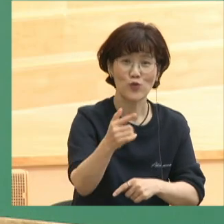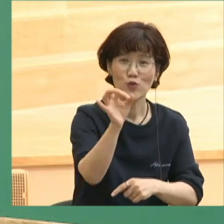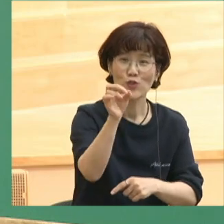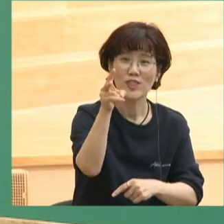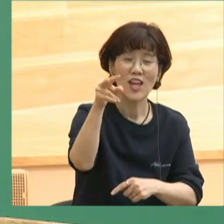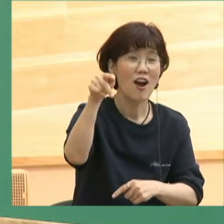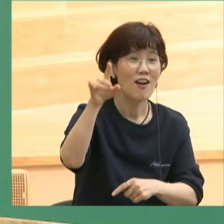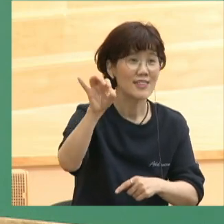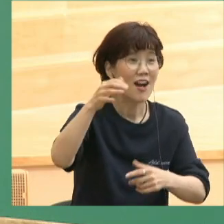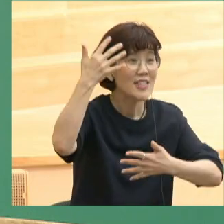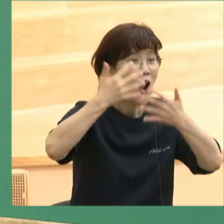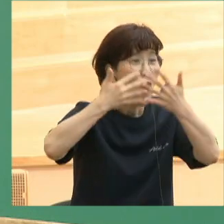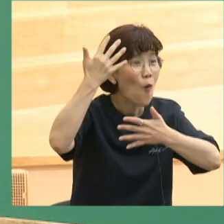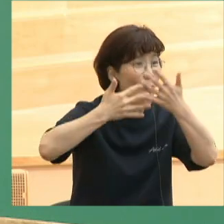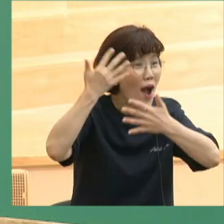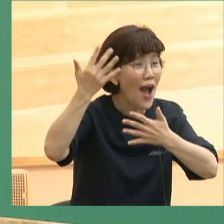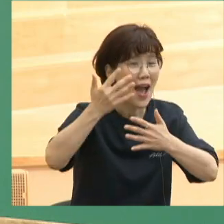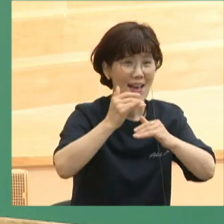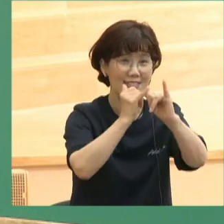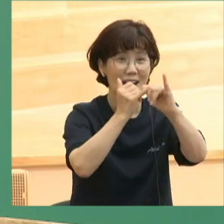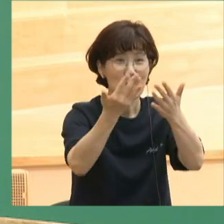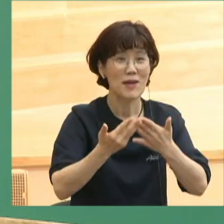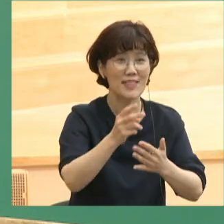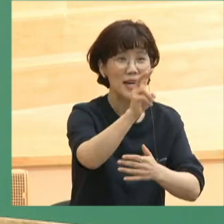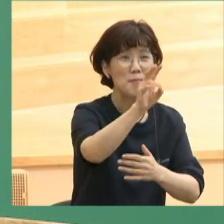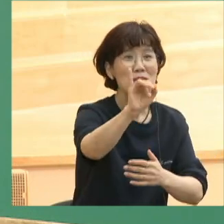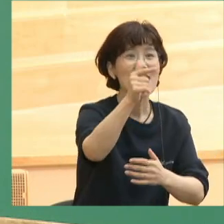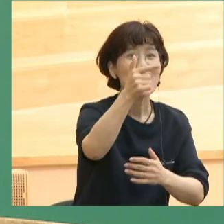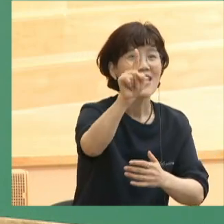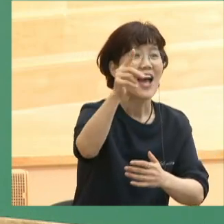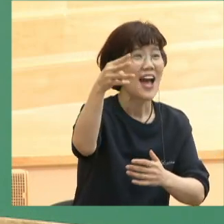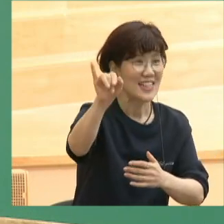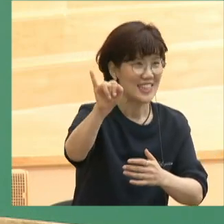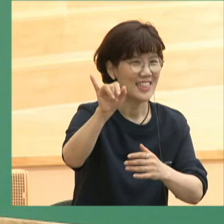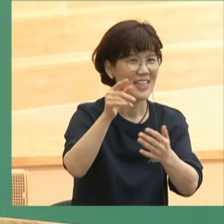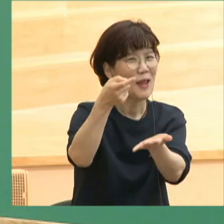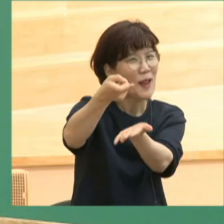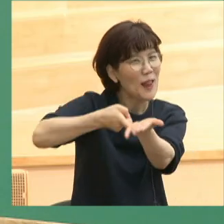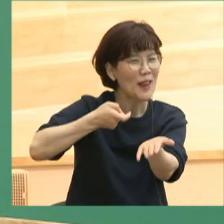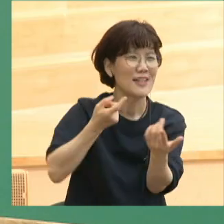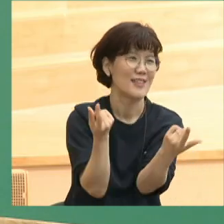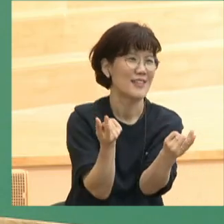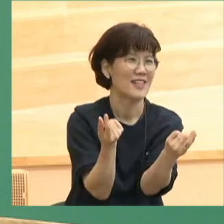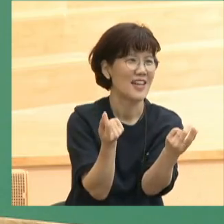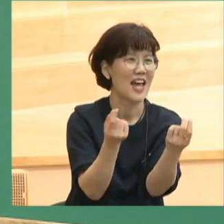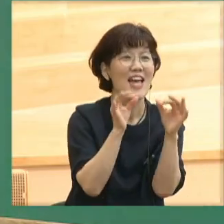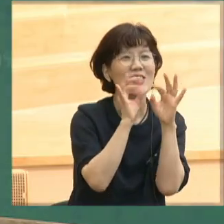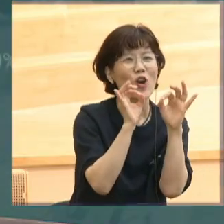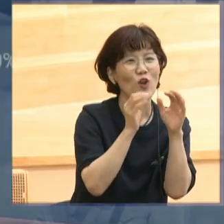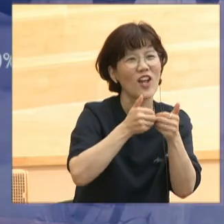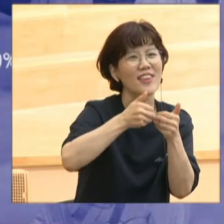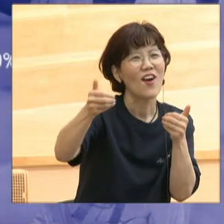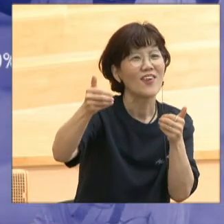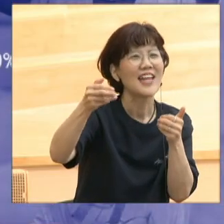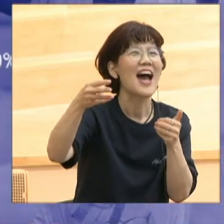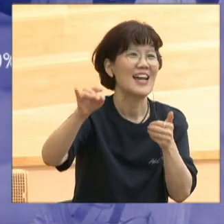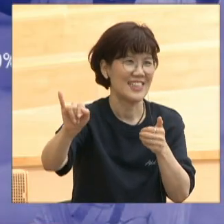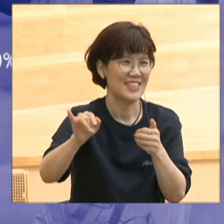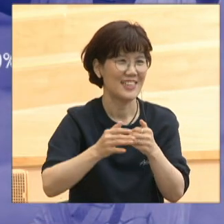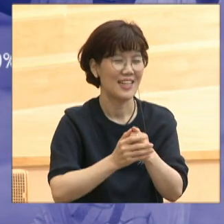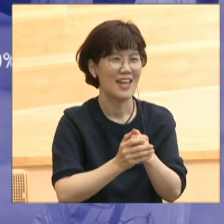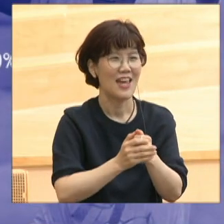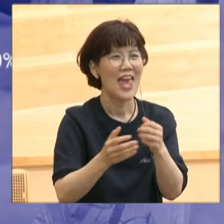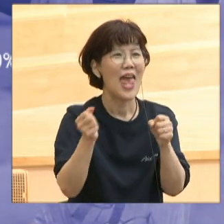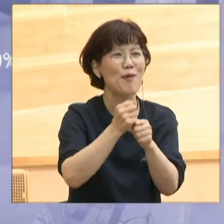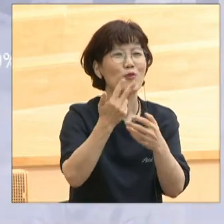받은 영화 그 뭐예요? 미나리 패러디. 그래서 이제 성교는 떠나리, 회복주의는